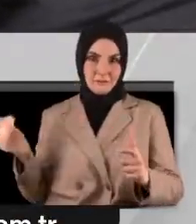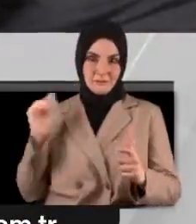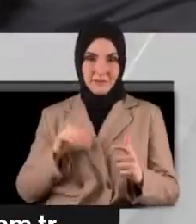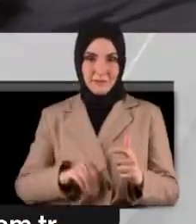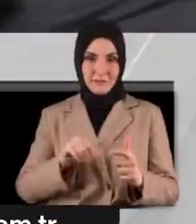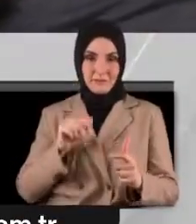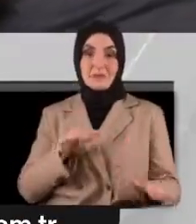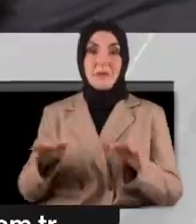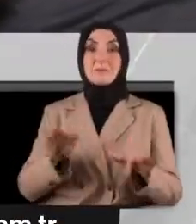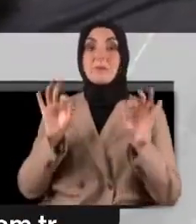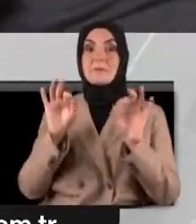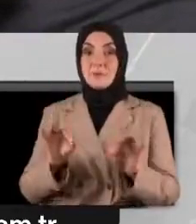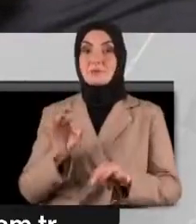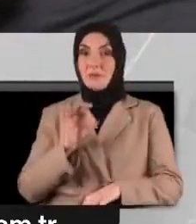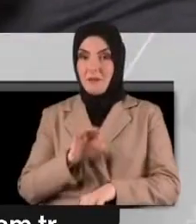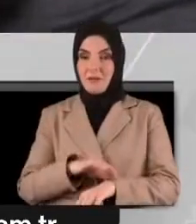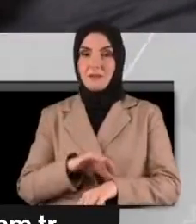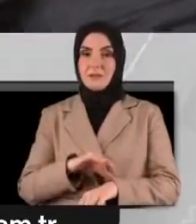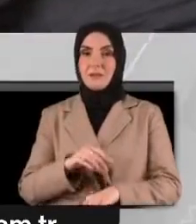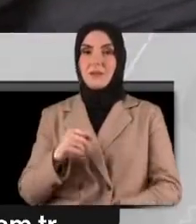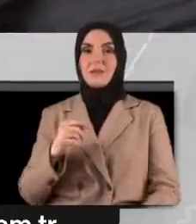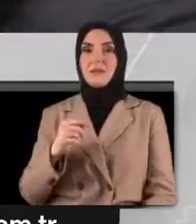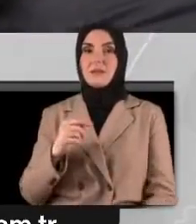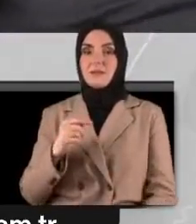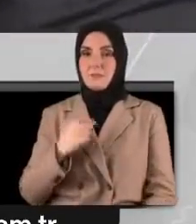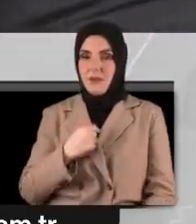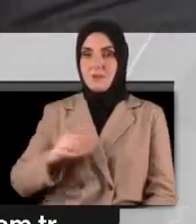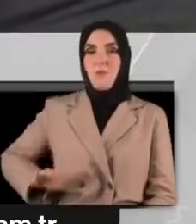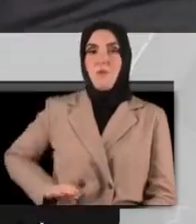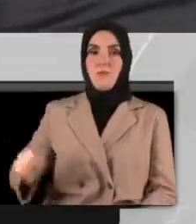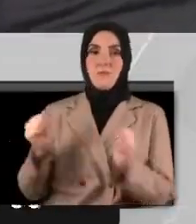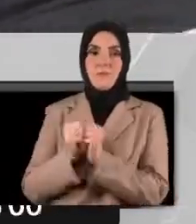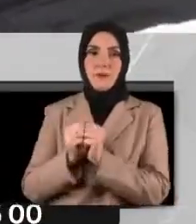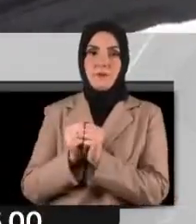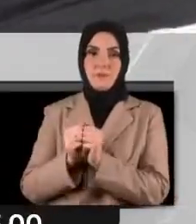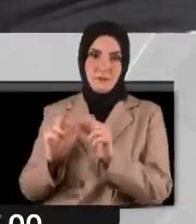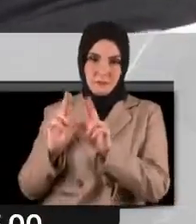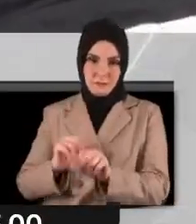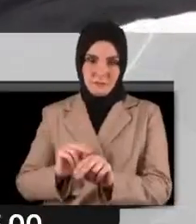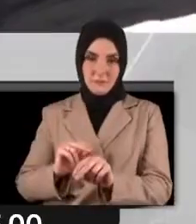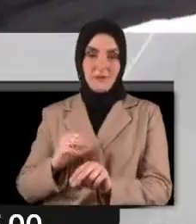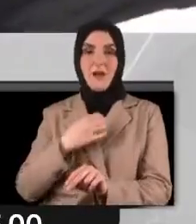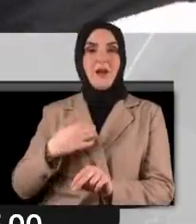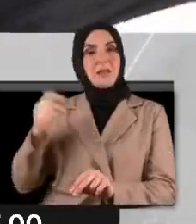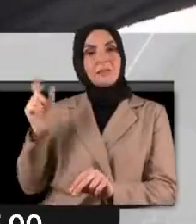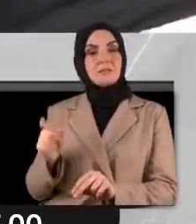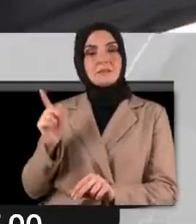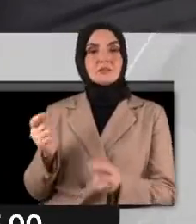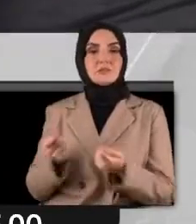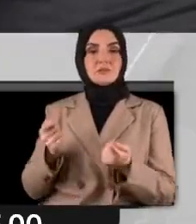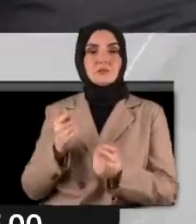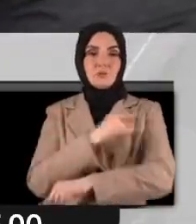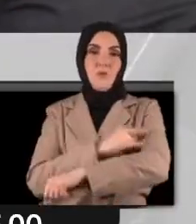Deprem başladığı anda benle oğlum birlikte yatıyorduk bazada. Annesi işteydi nöbette.